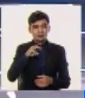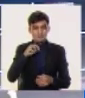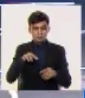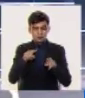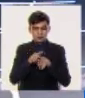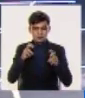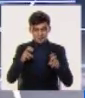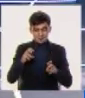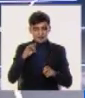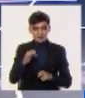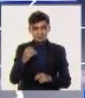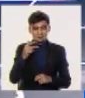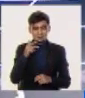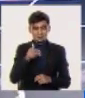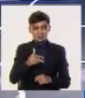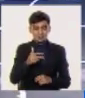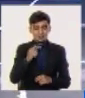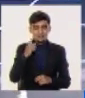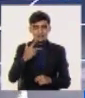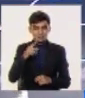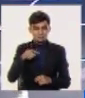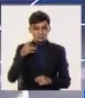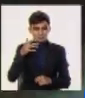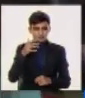сейчас обучаются 3500 школьников.